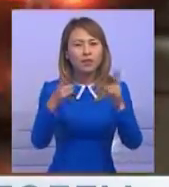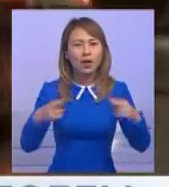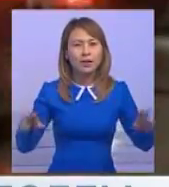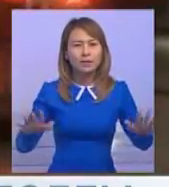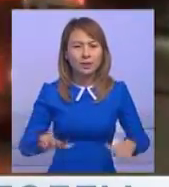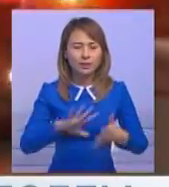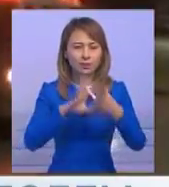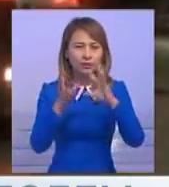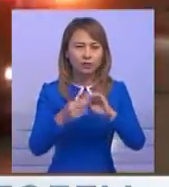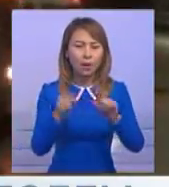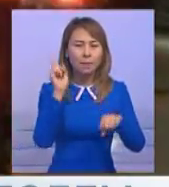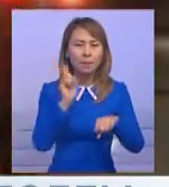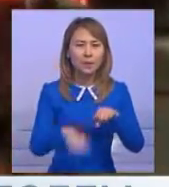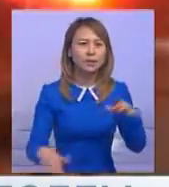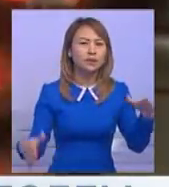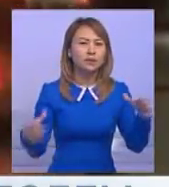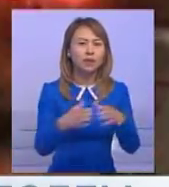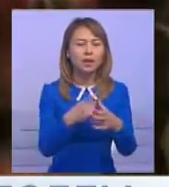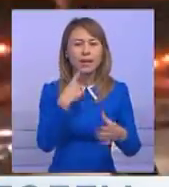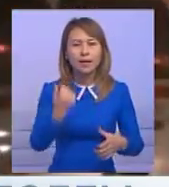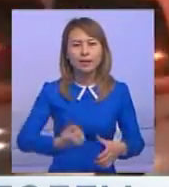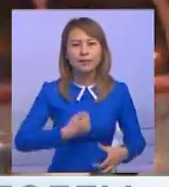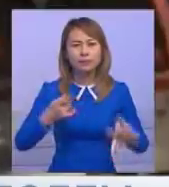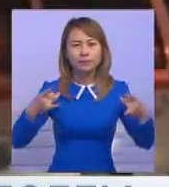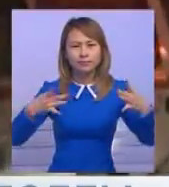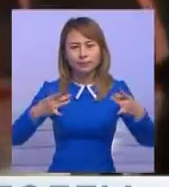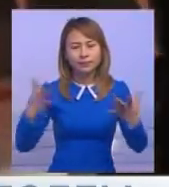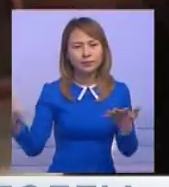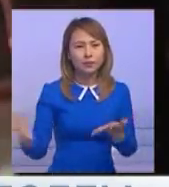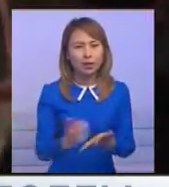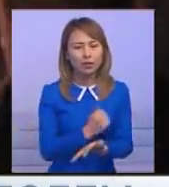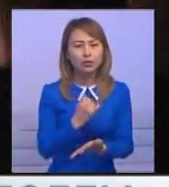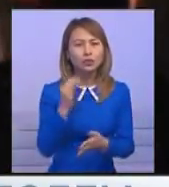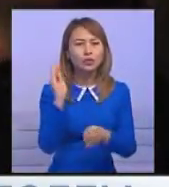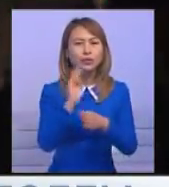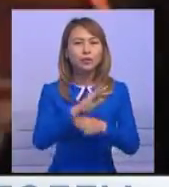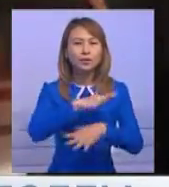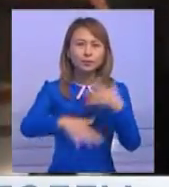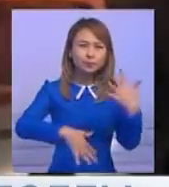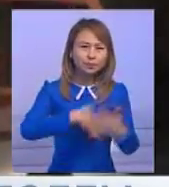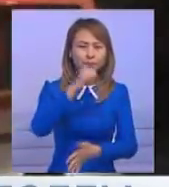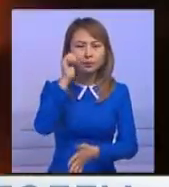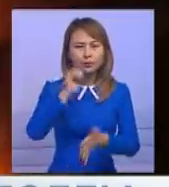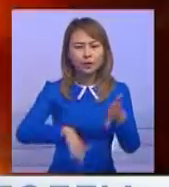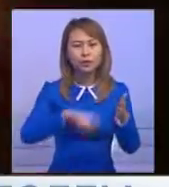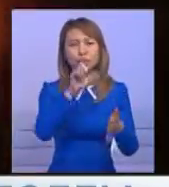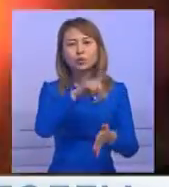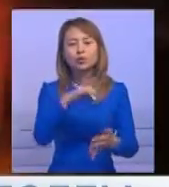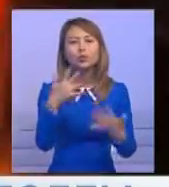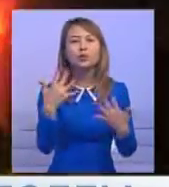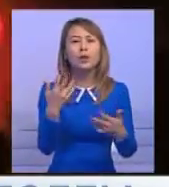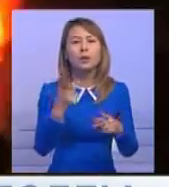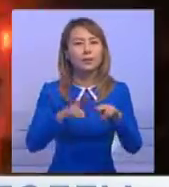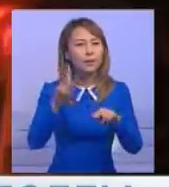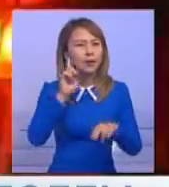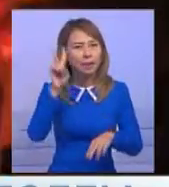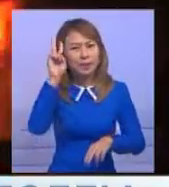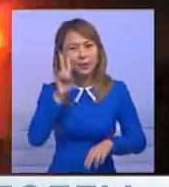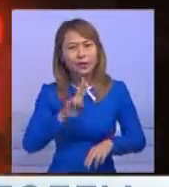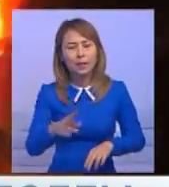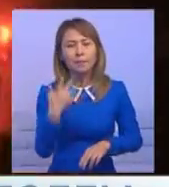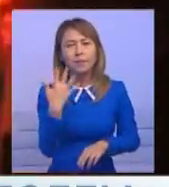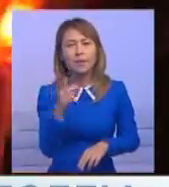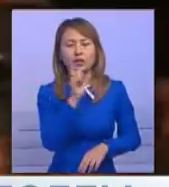болған. Іле шала содырлар мен сарбаздар атысқан. Әзірге шабуылды қанша адамның жасаған белгісіз. Тәртіп сақшылары